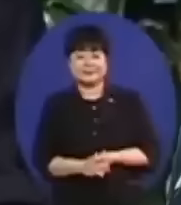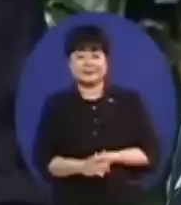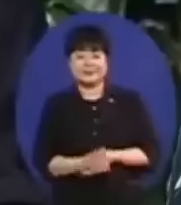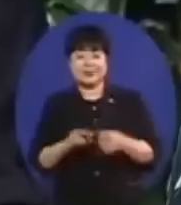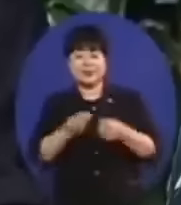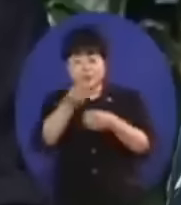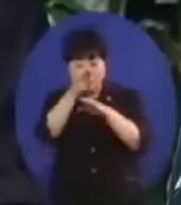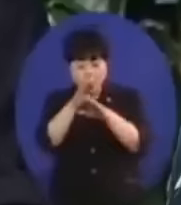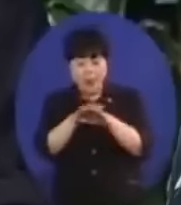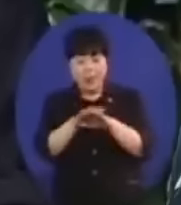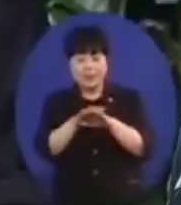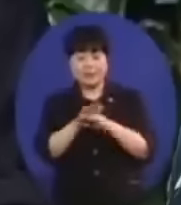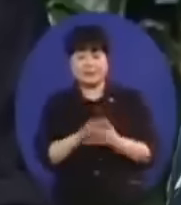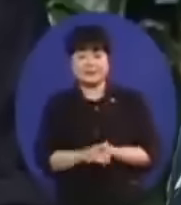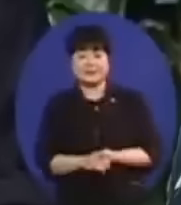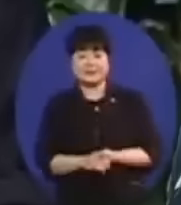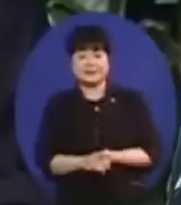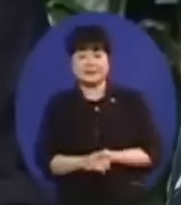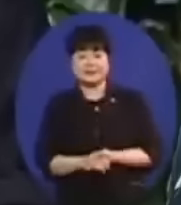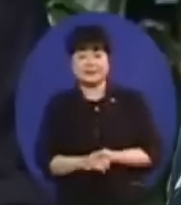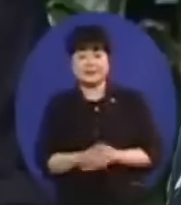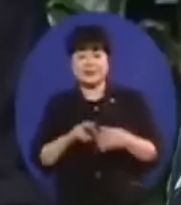여의도 순복음교회를